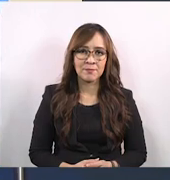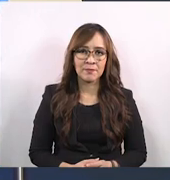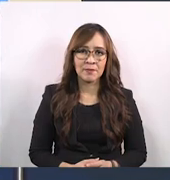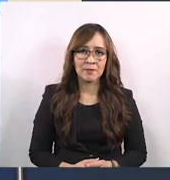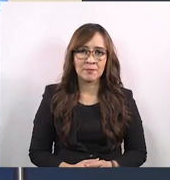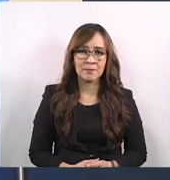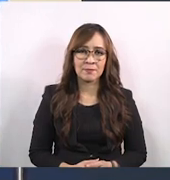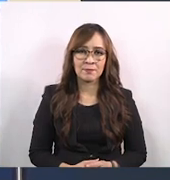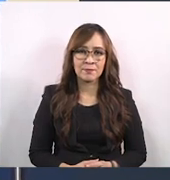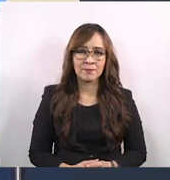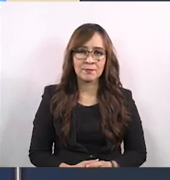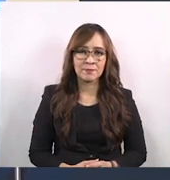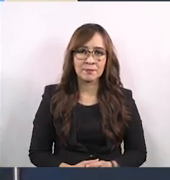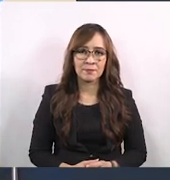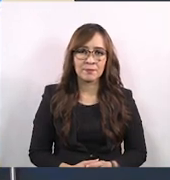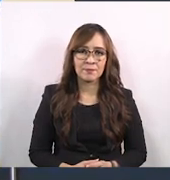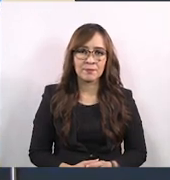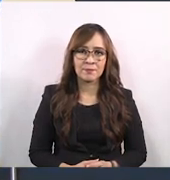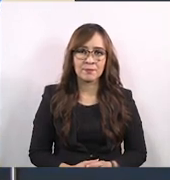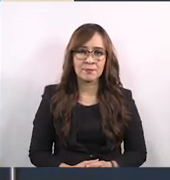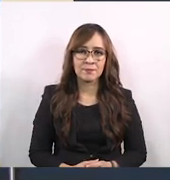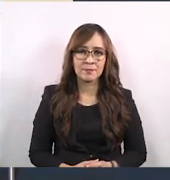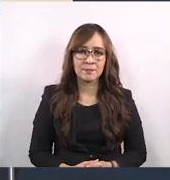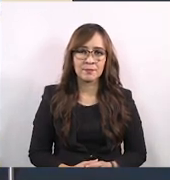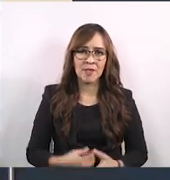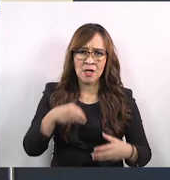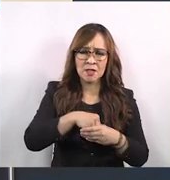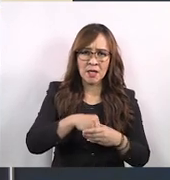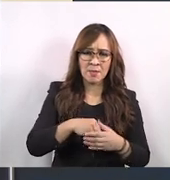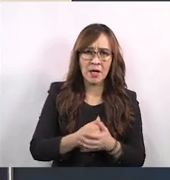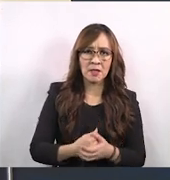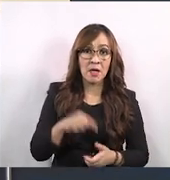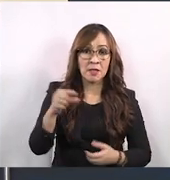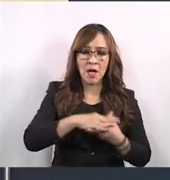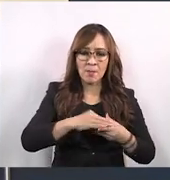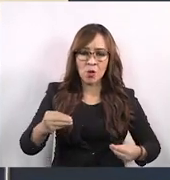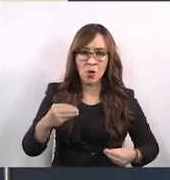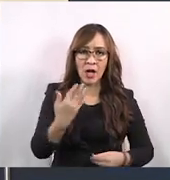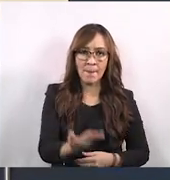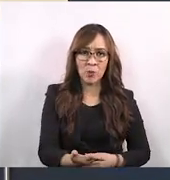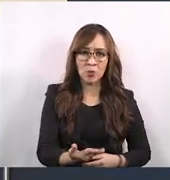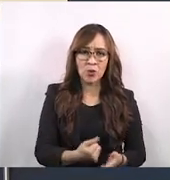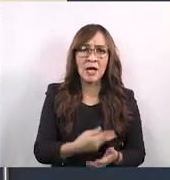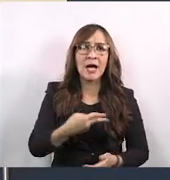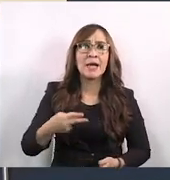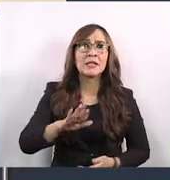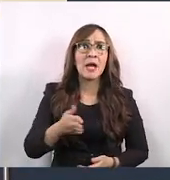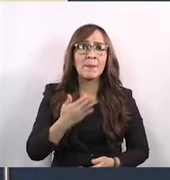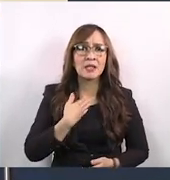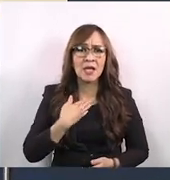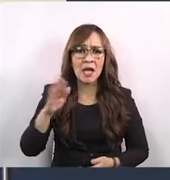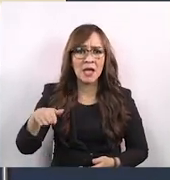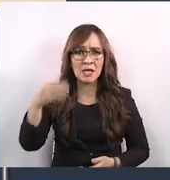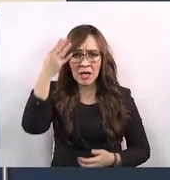Hai Tanamkan dalam roh moo-hyun Hai Apa artinya Saya anak raja I am leaving